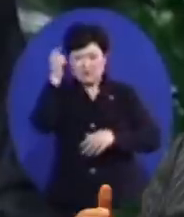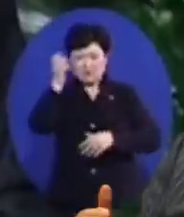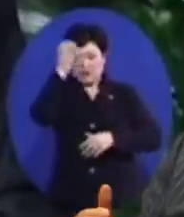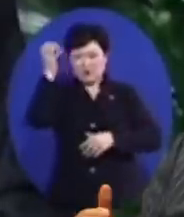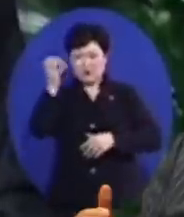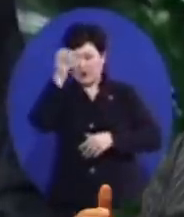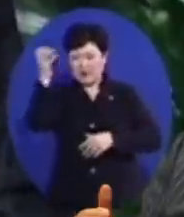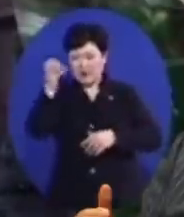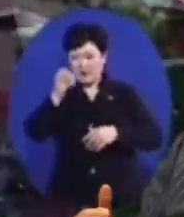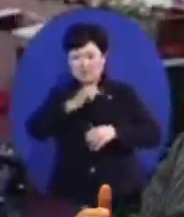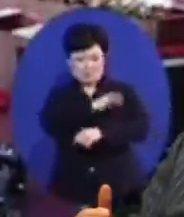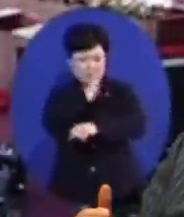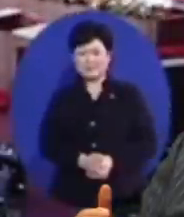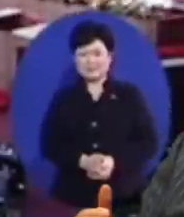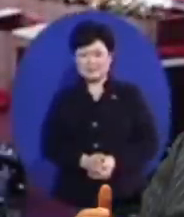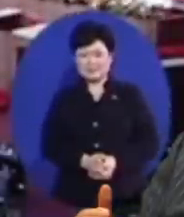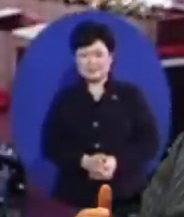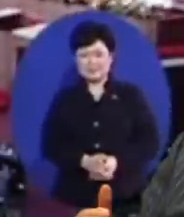안 되는 것입니다.